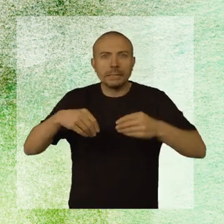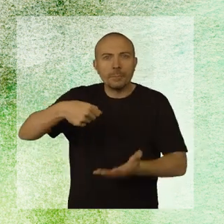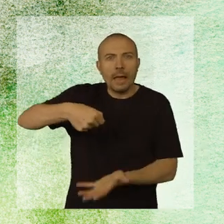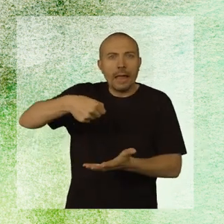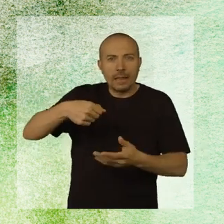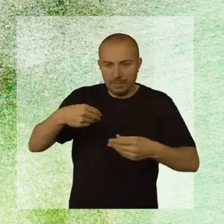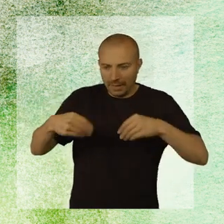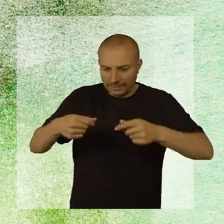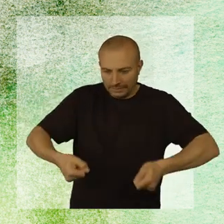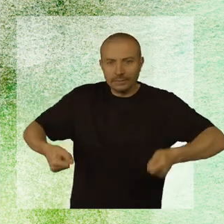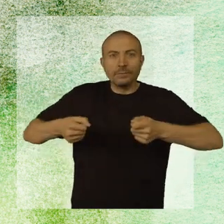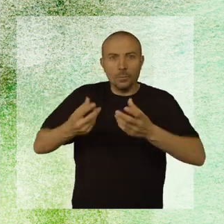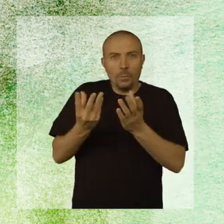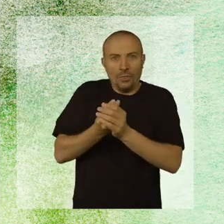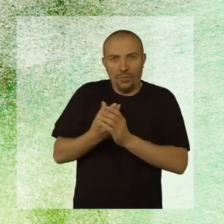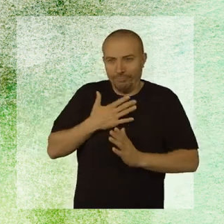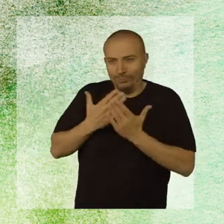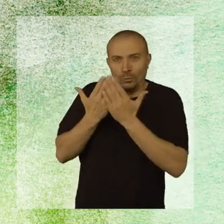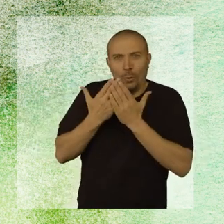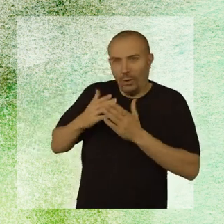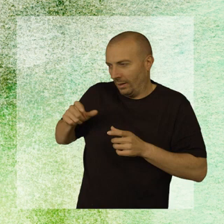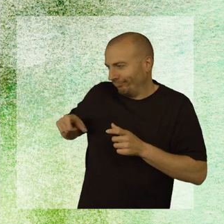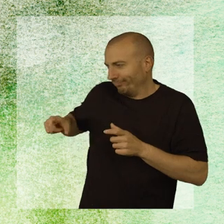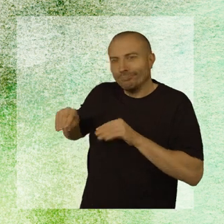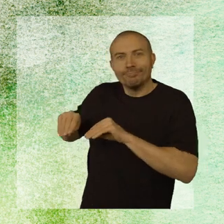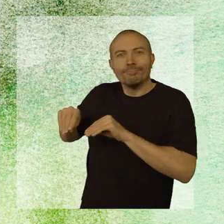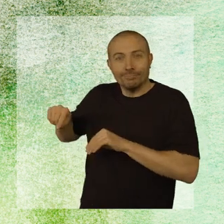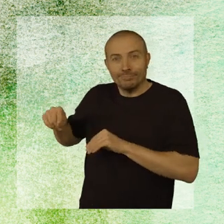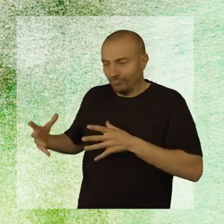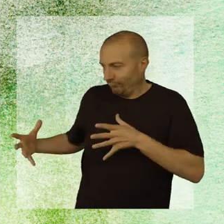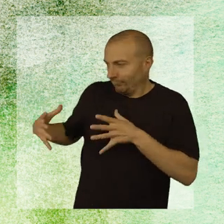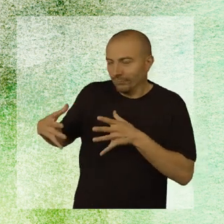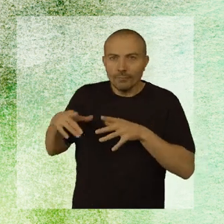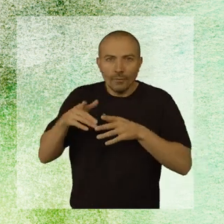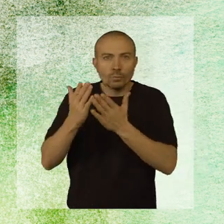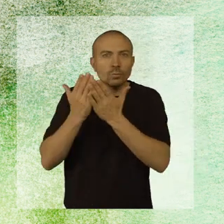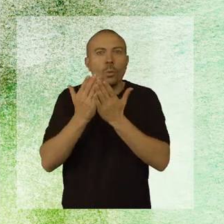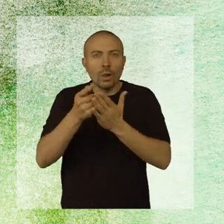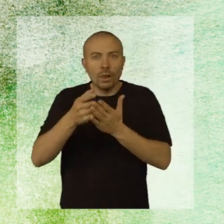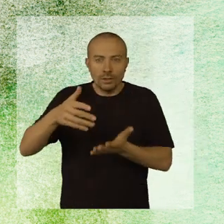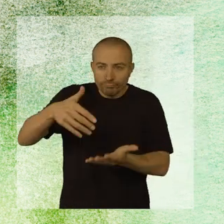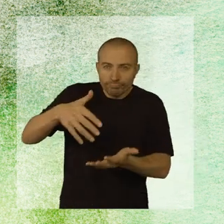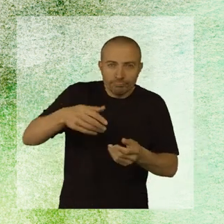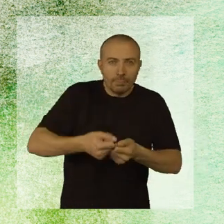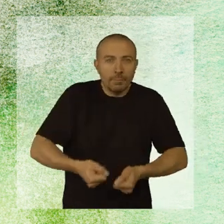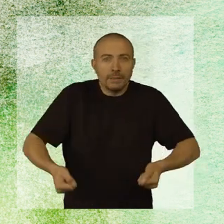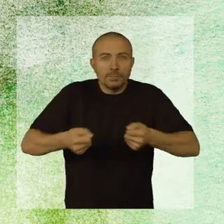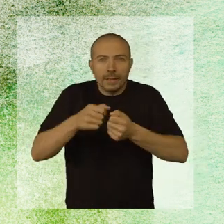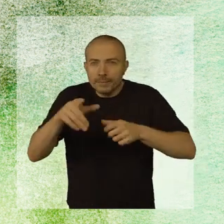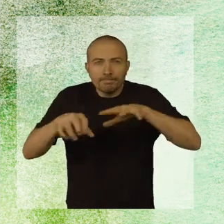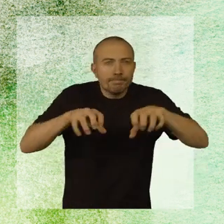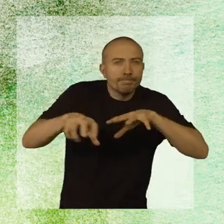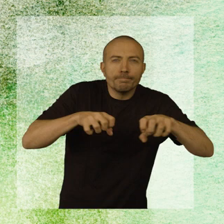élèves les papiers plastiques, les sachets en plastique pour nettoyer